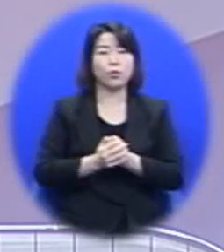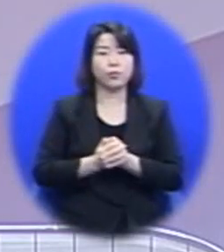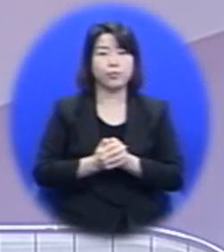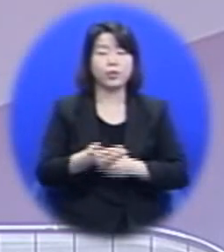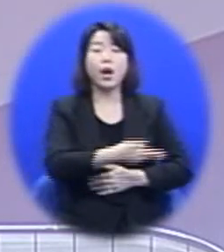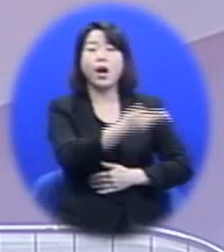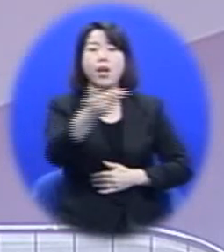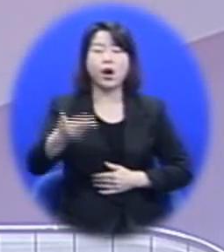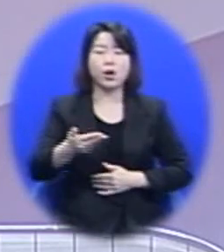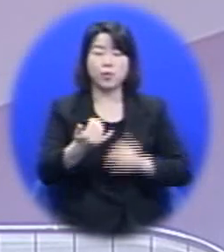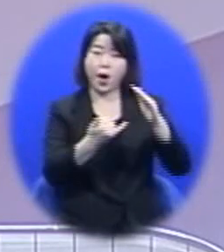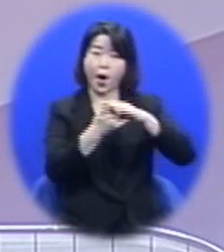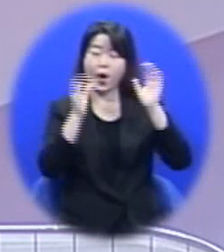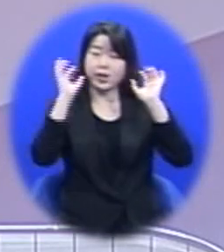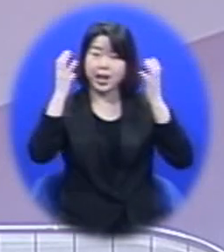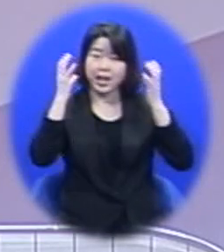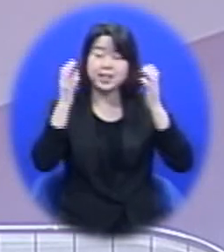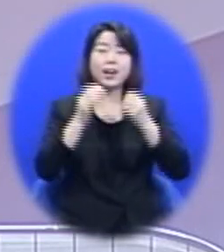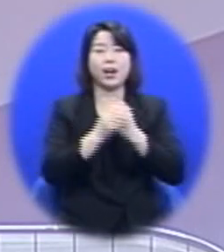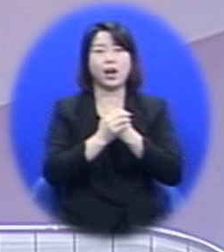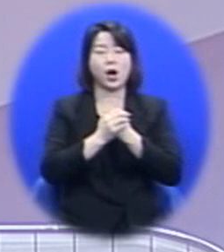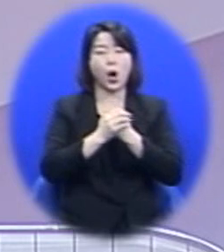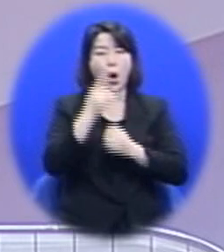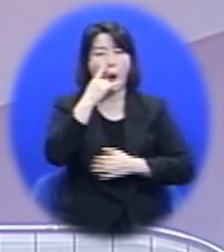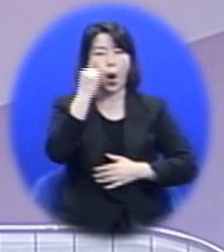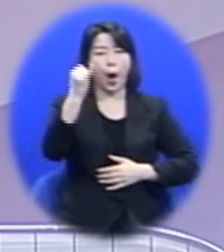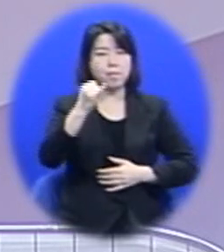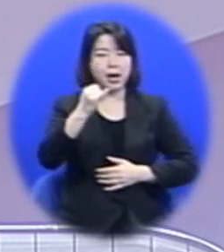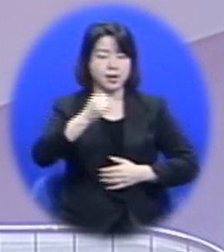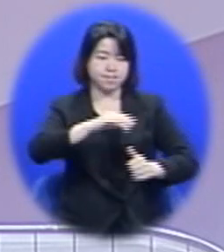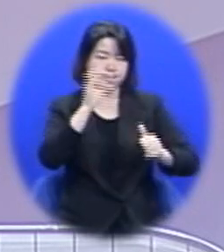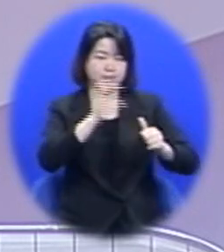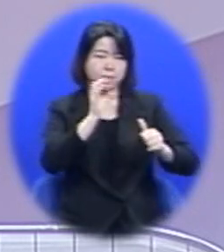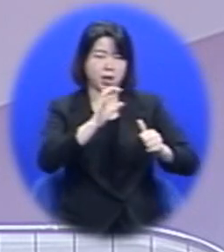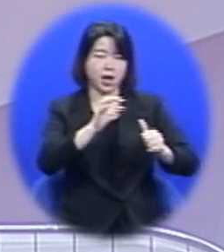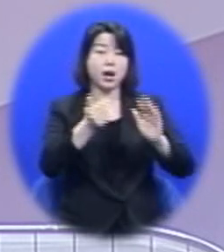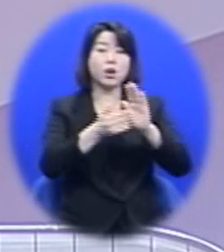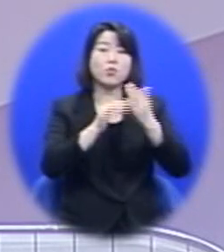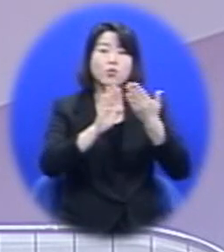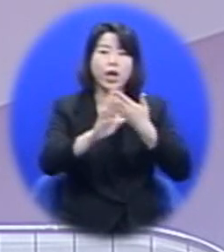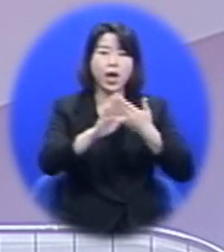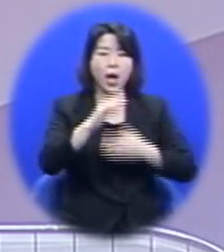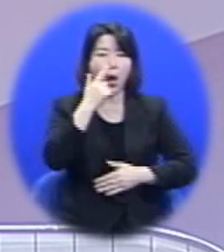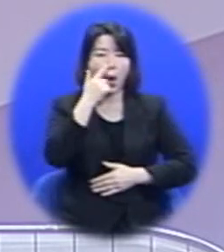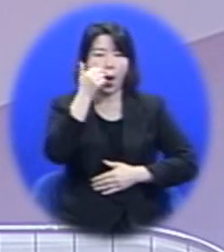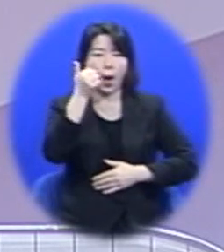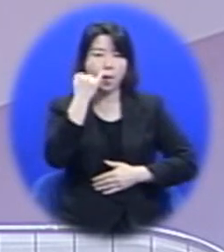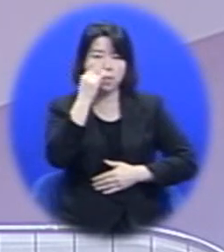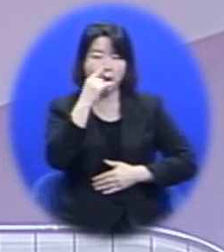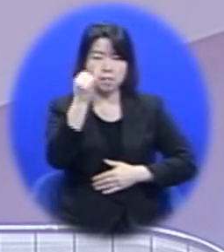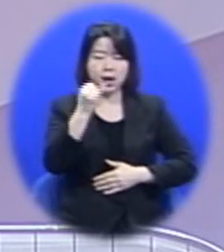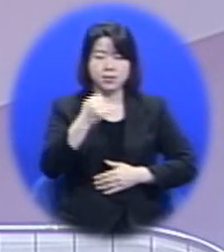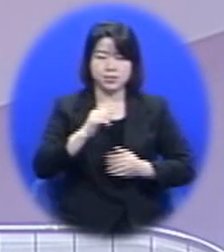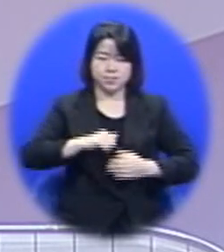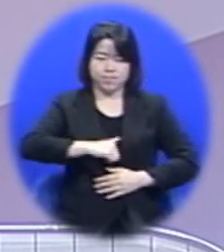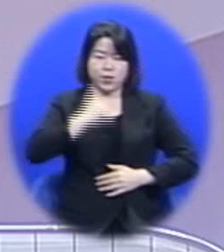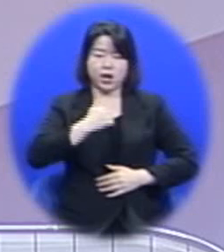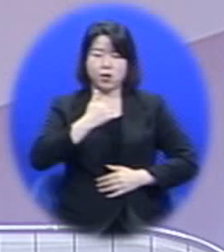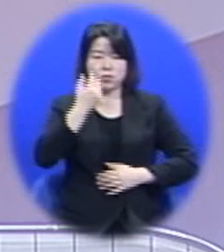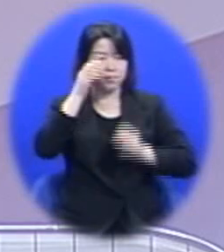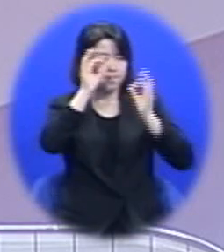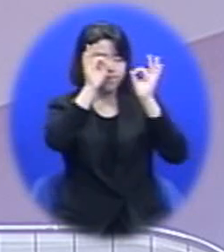여러분 어린아이가 엄마한테 혼이 났는데 엄마가 아주 얼굴이 화가 나서 보려고도 안